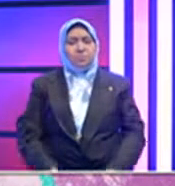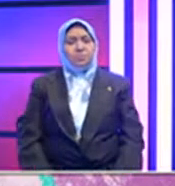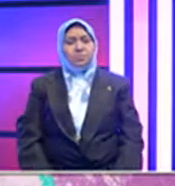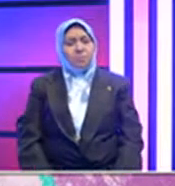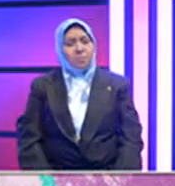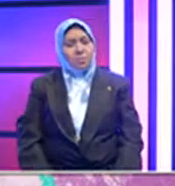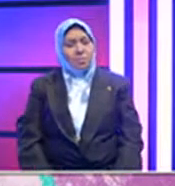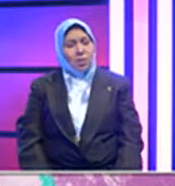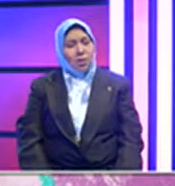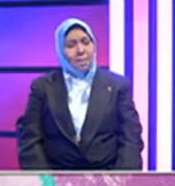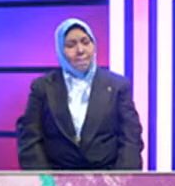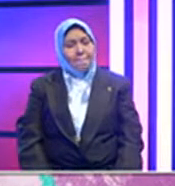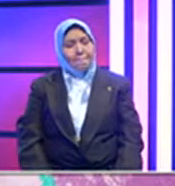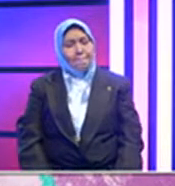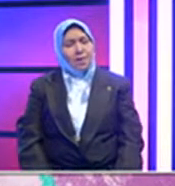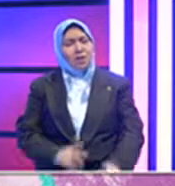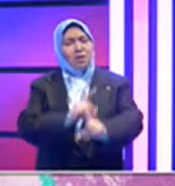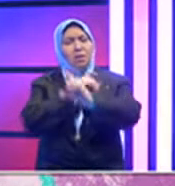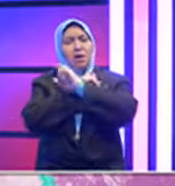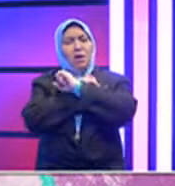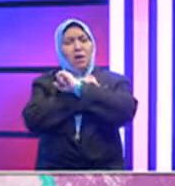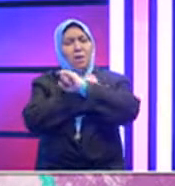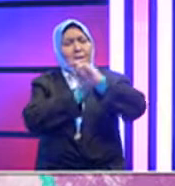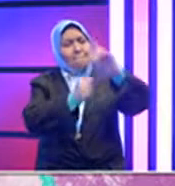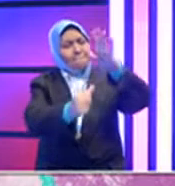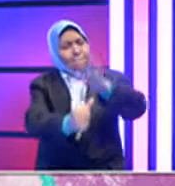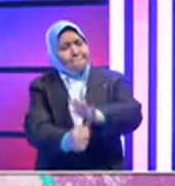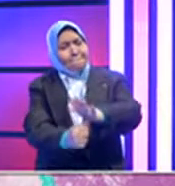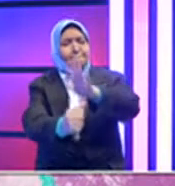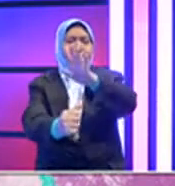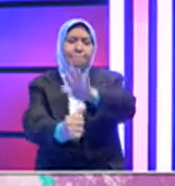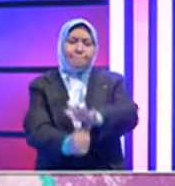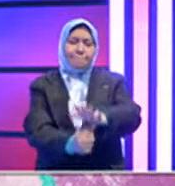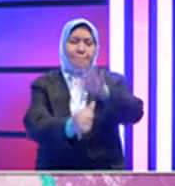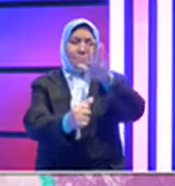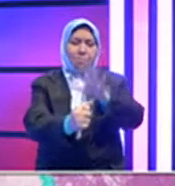me Yes some are you